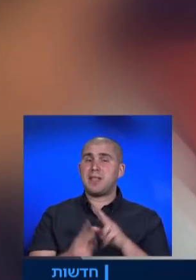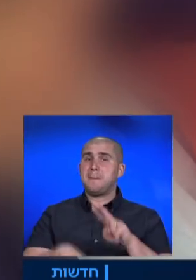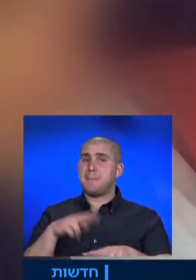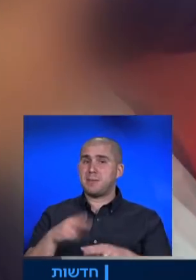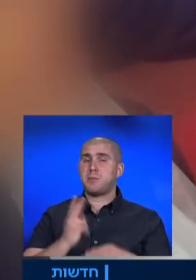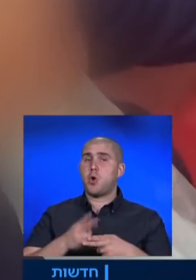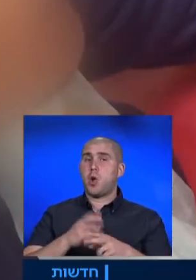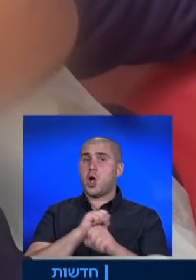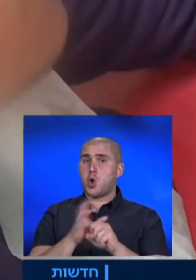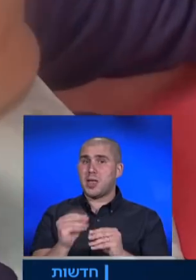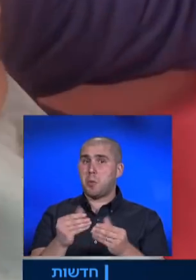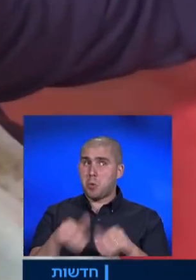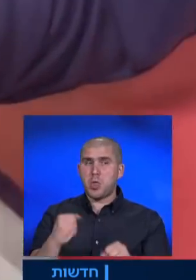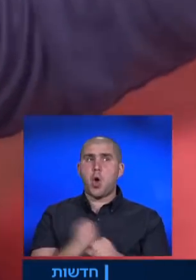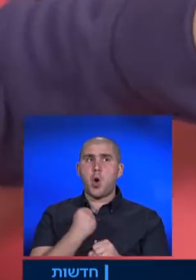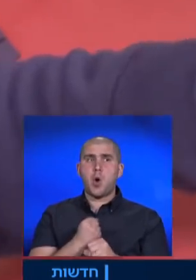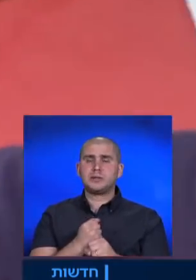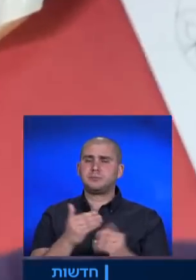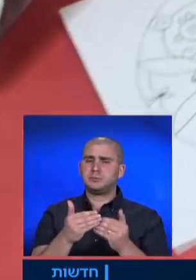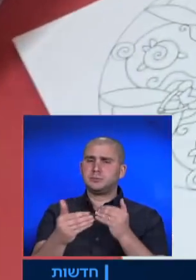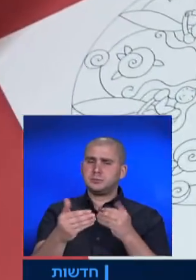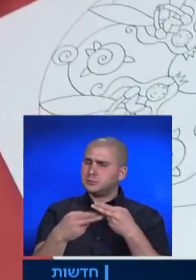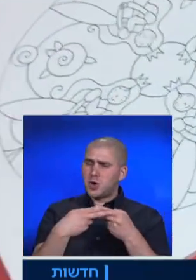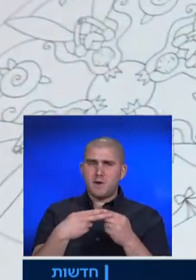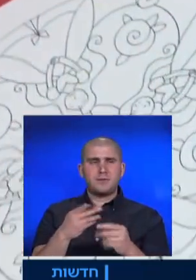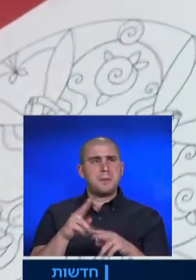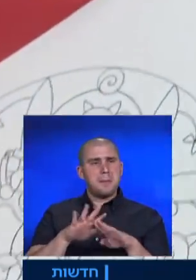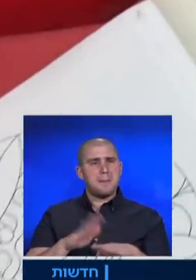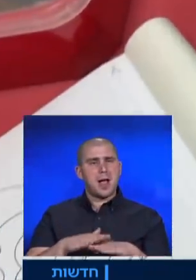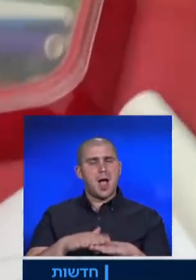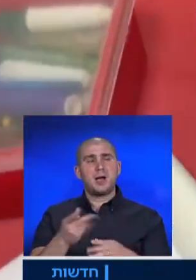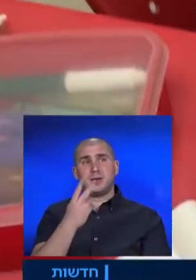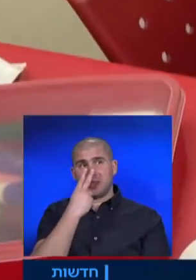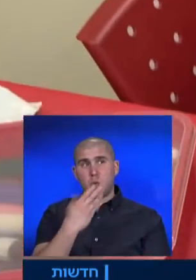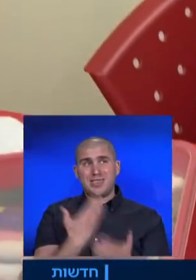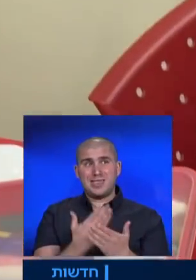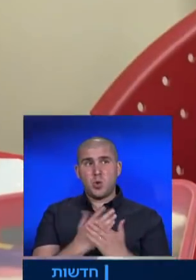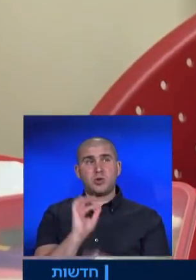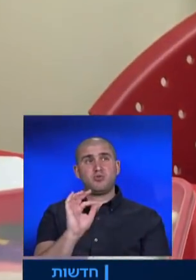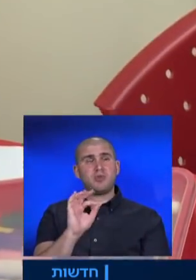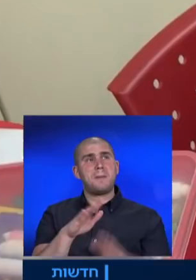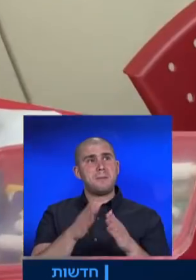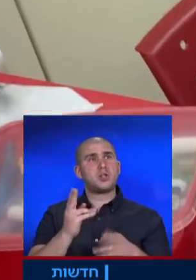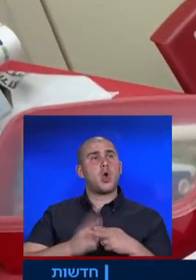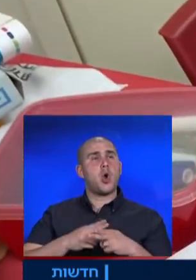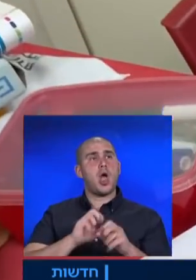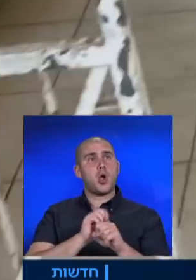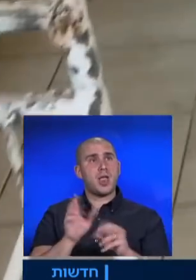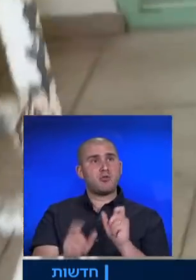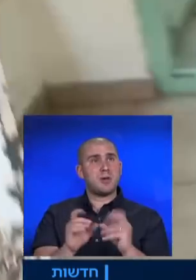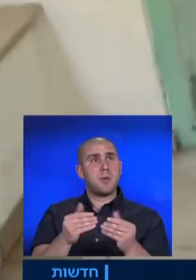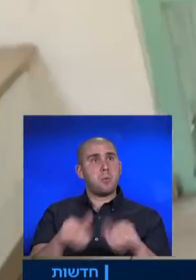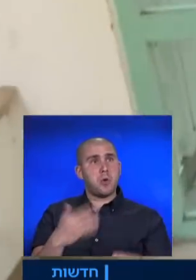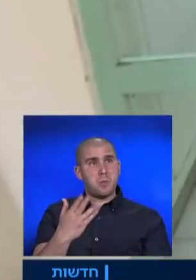מוגבלות עושים זאת במרחק אפסי ובמגע רצוף. הנה כאן תיעוד בלעדי ממוסד לחולי קורונה בעלי מוגבלויות בגשר